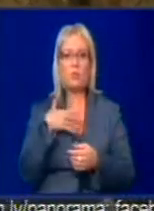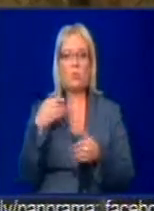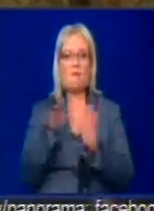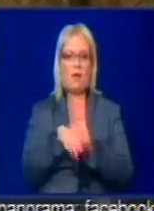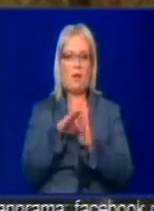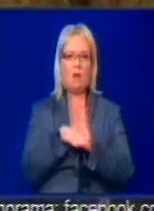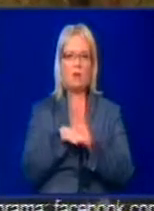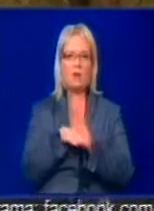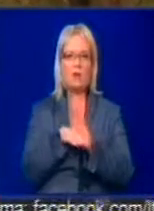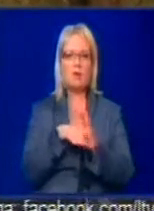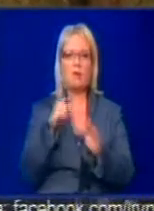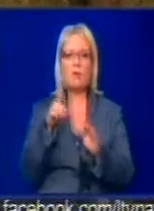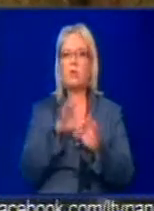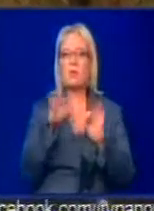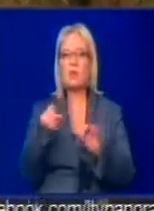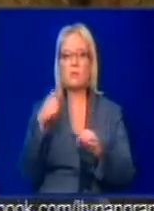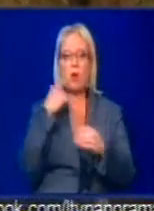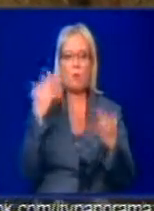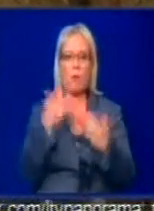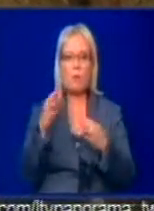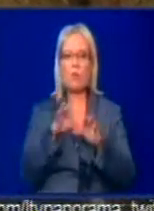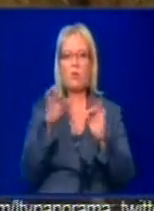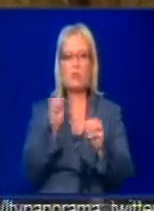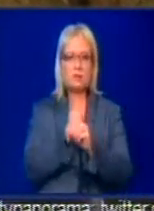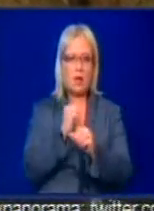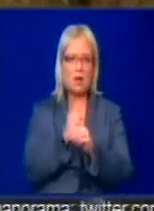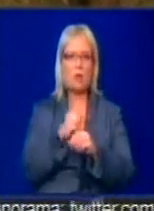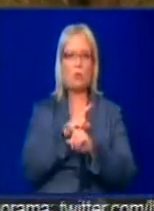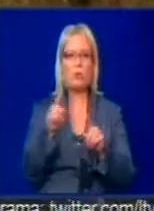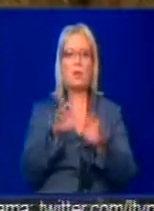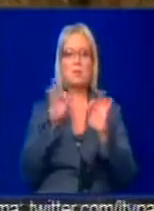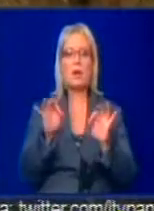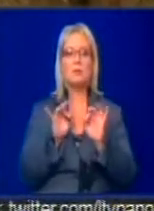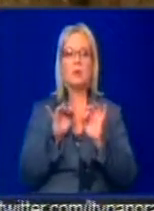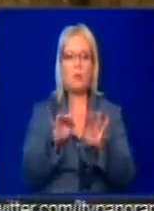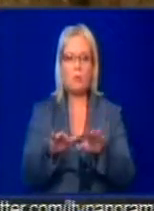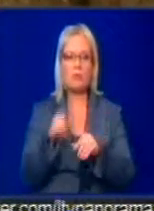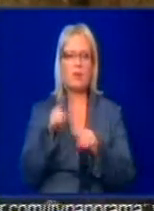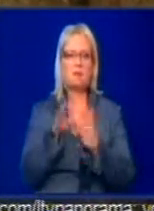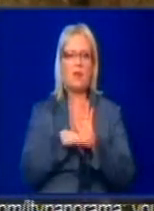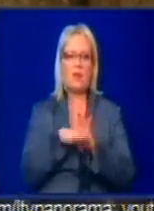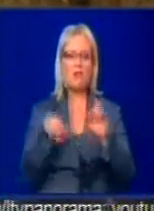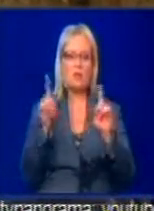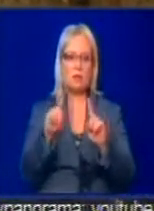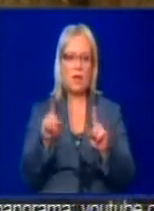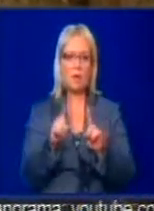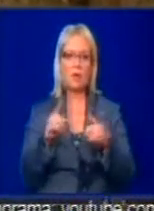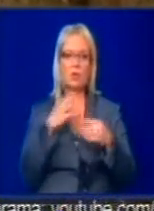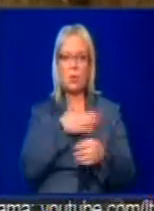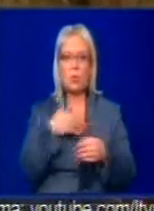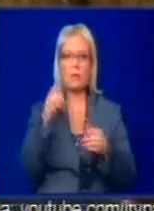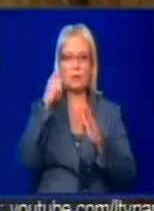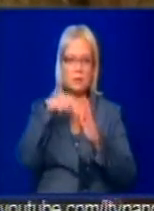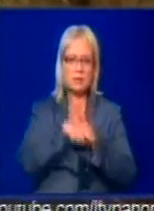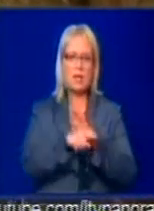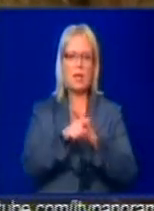vienkāršas. Pirms tu par viņam nesāc domāt un nesāc viņu strādāt, un tikko tu sāc darboties, izrādās šīs vienkāršās lietas ir ar ļoti